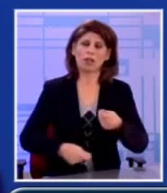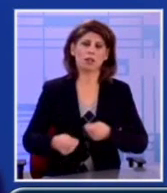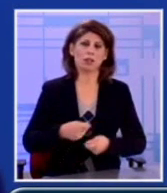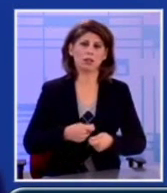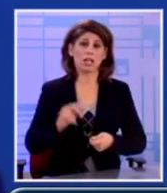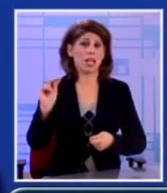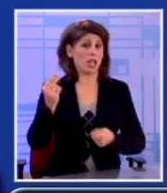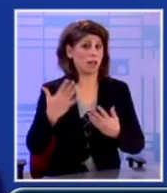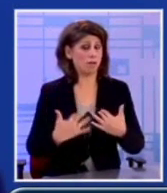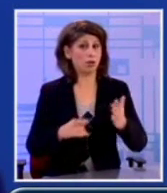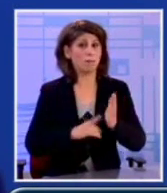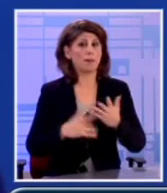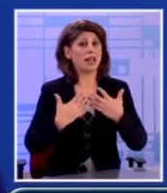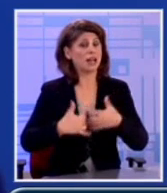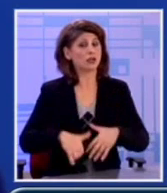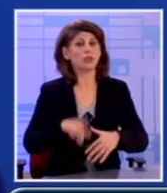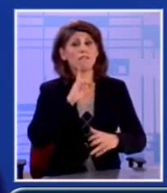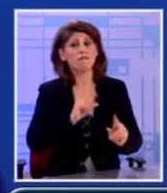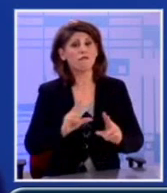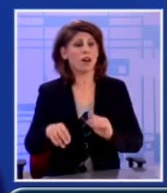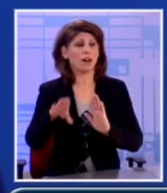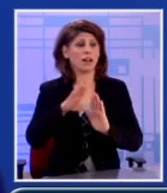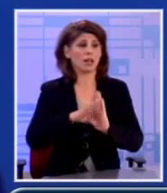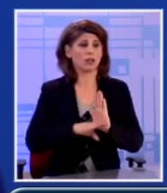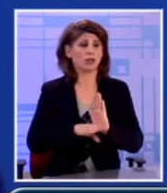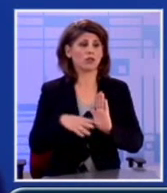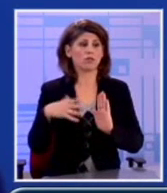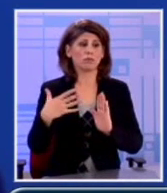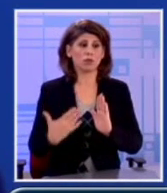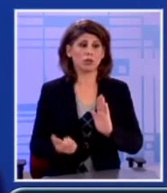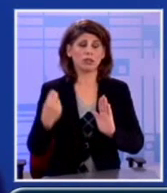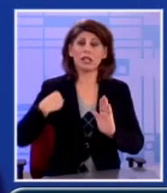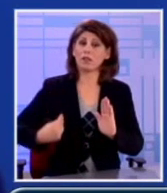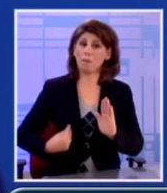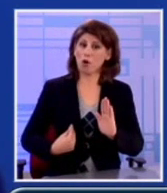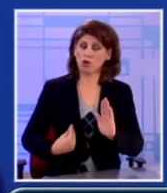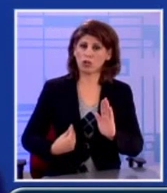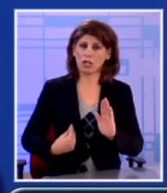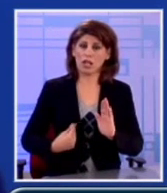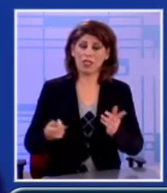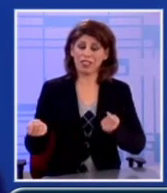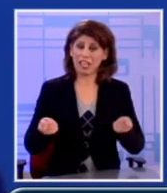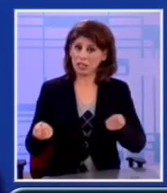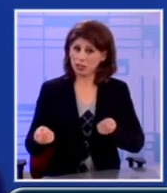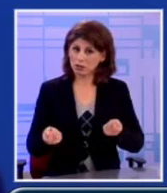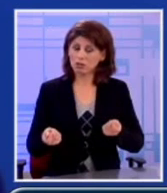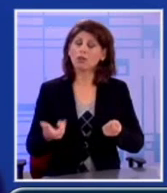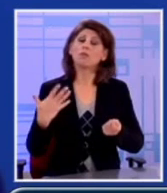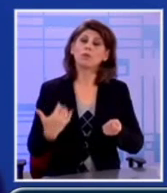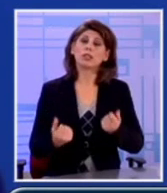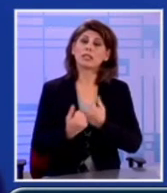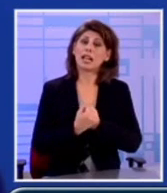διαχείρισης. Η Βουλή πρέπει να λειτουργεί με τους ίδιους κανόνες που διέπουν την δημόσια διοίκηση, που διέπουν